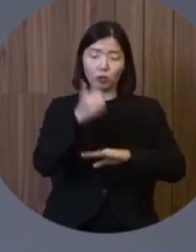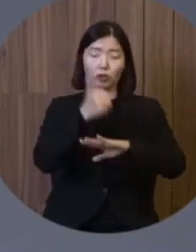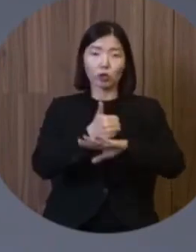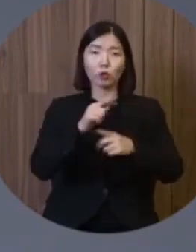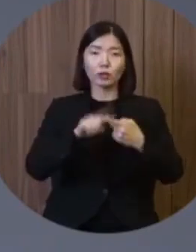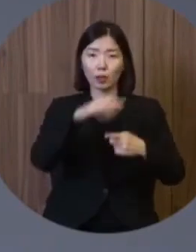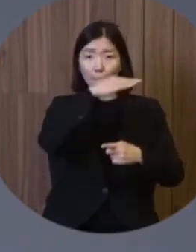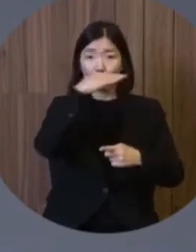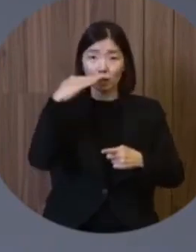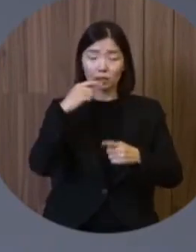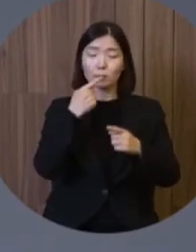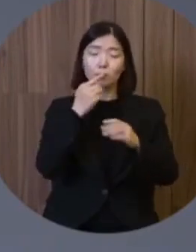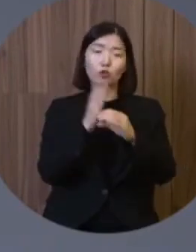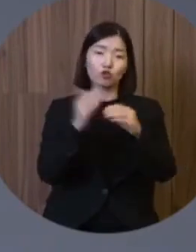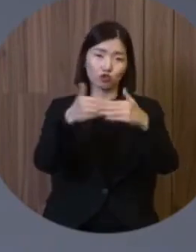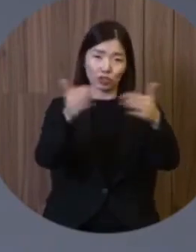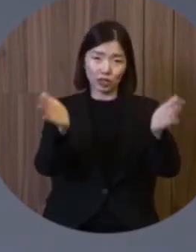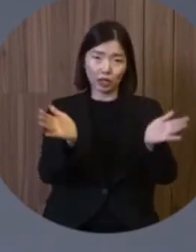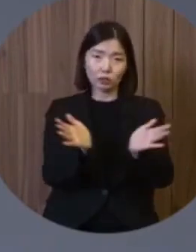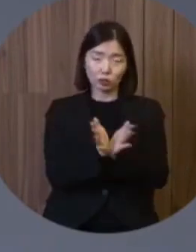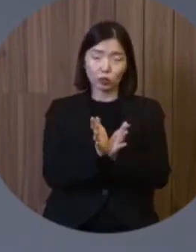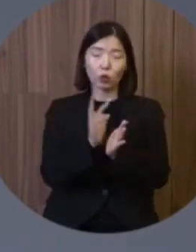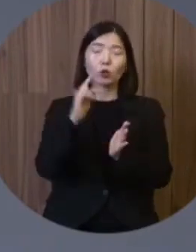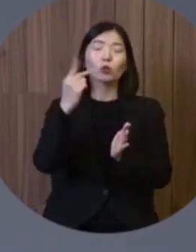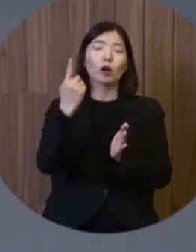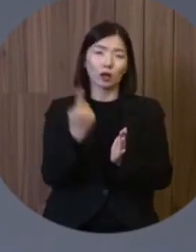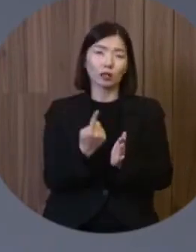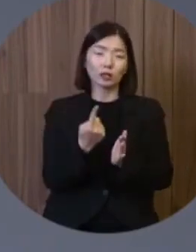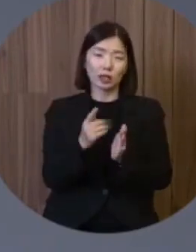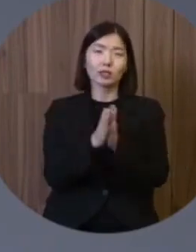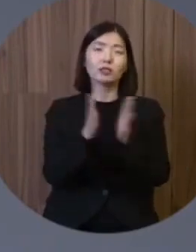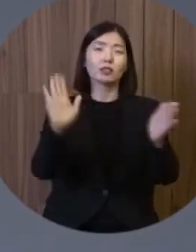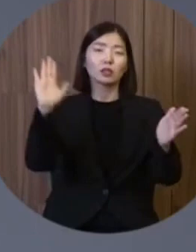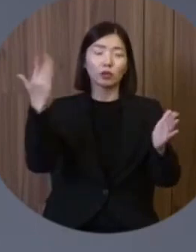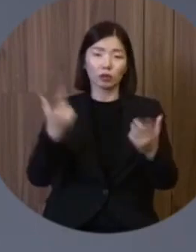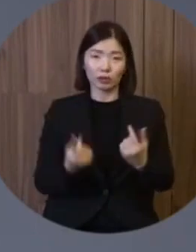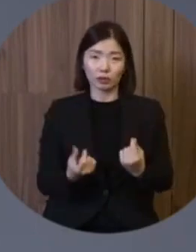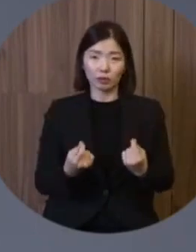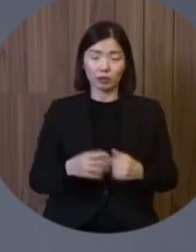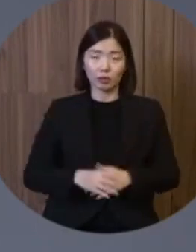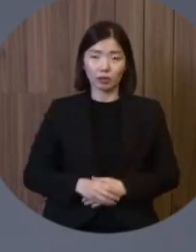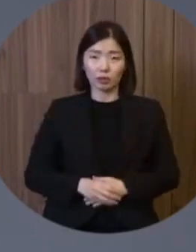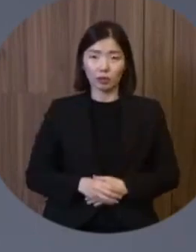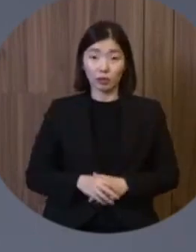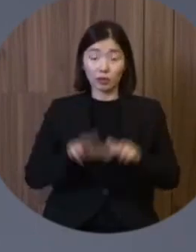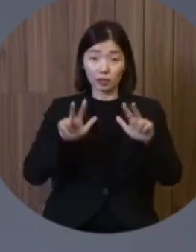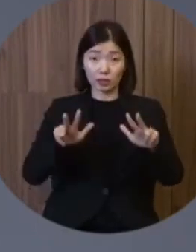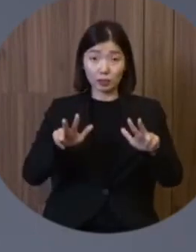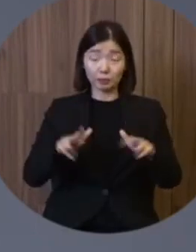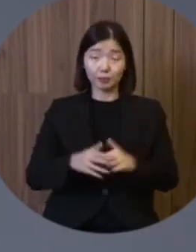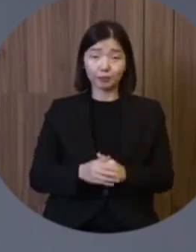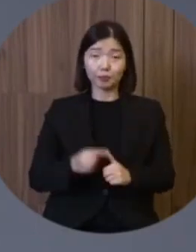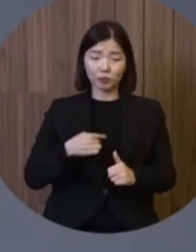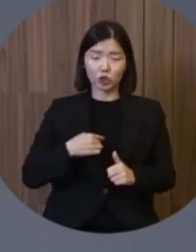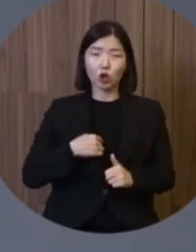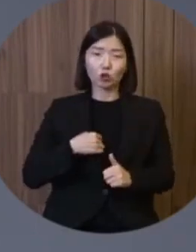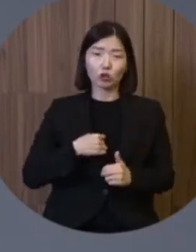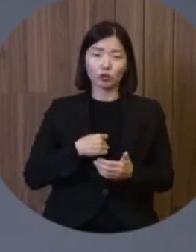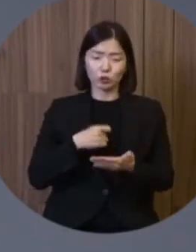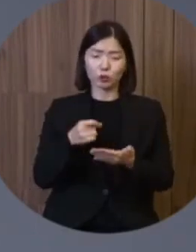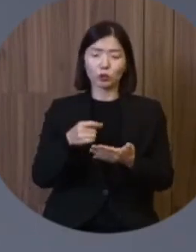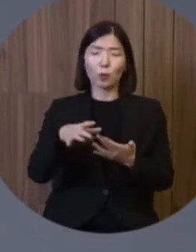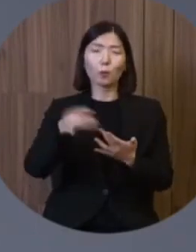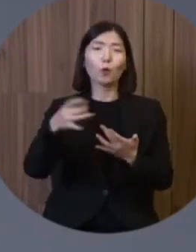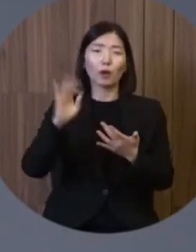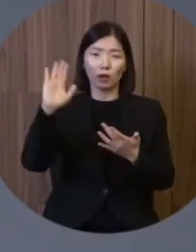결과가 정의로운 민주당으로 다시 돌아가는 이정표가 될 것입니다. 지금 바로 송영길을 써야 할